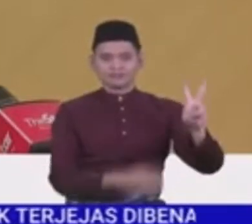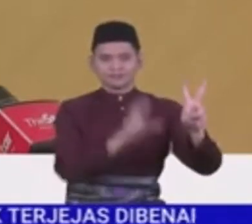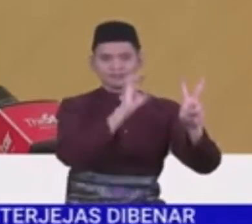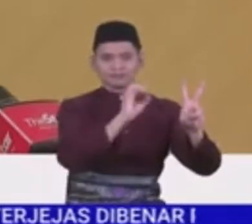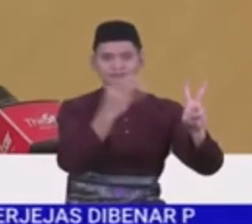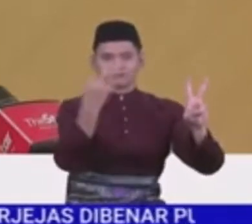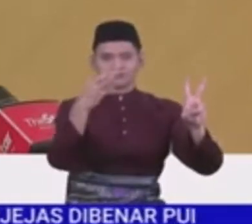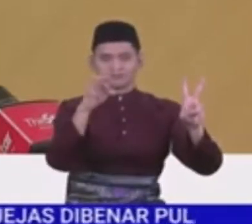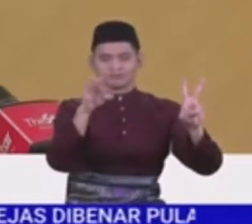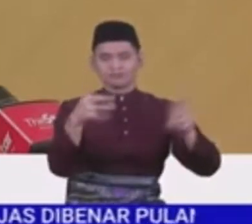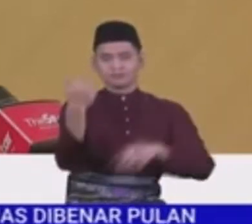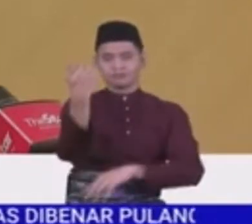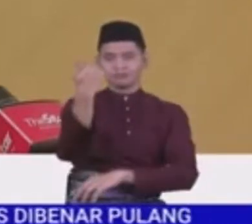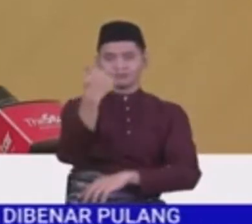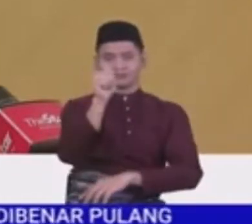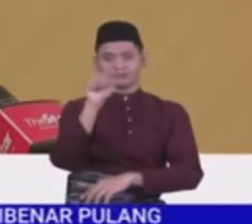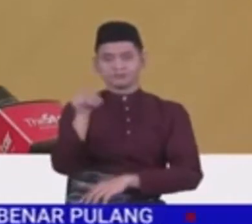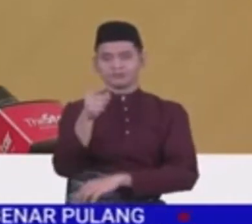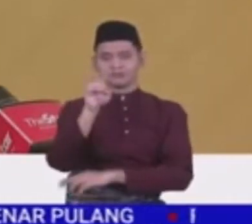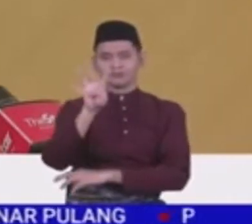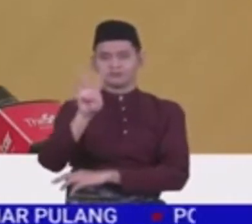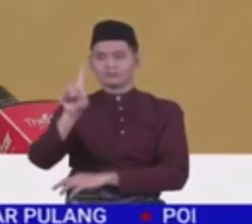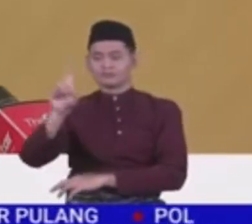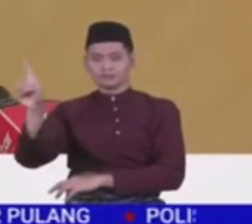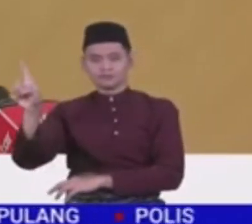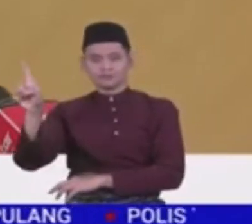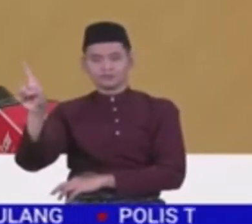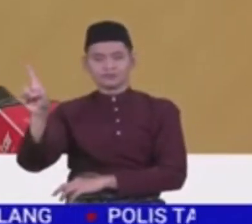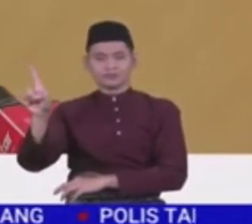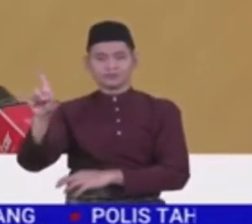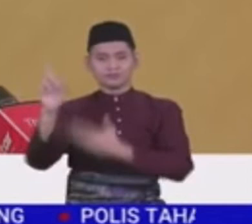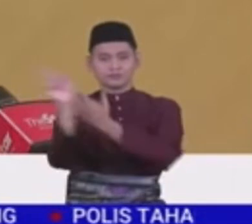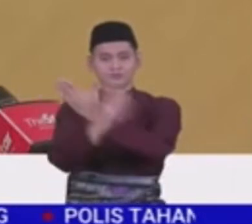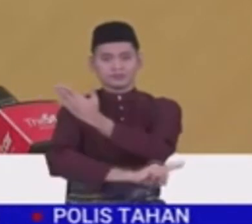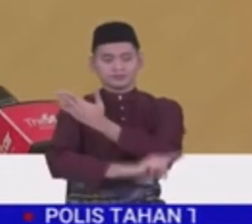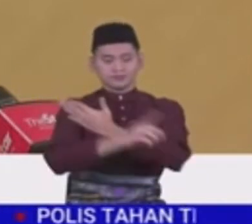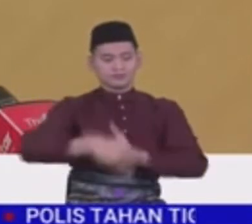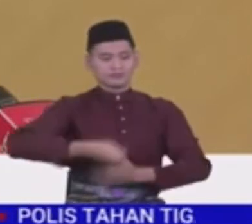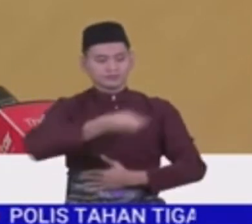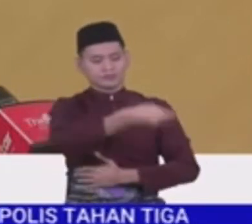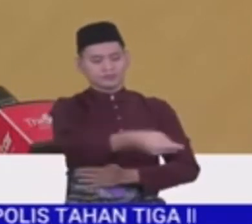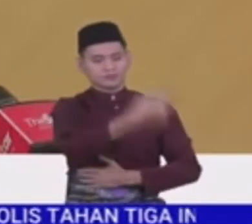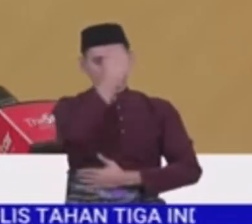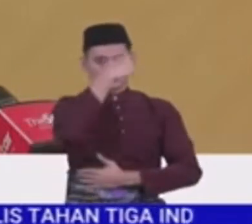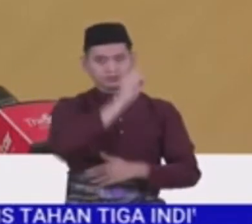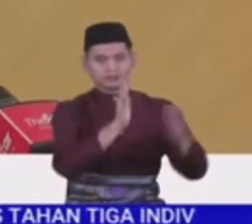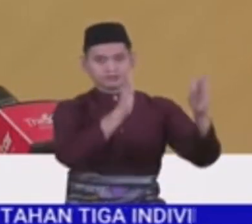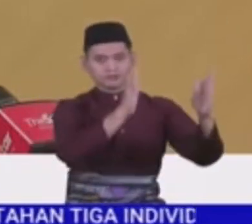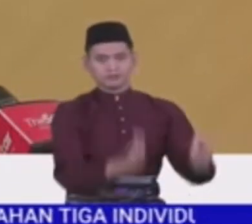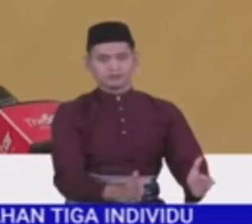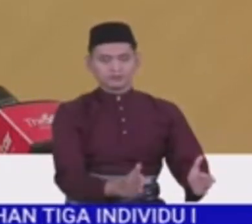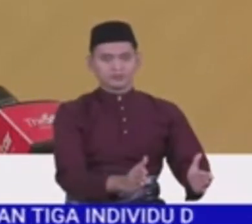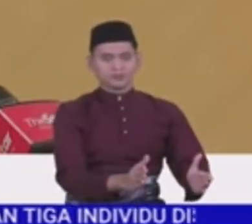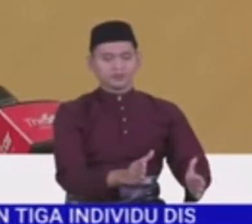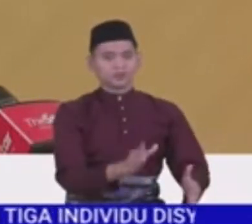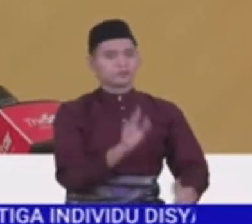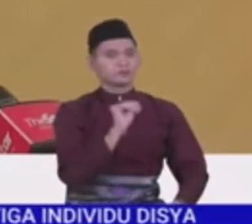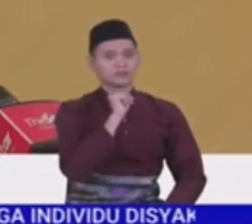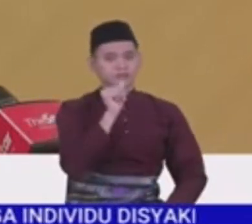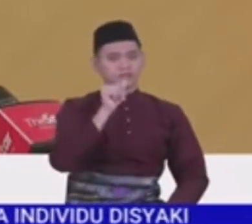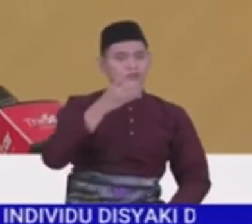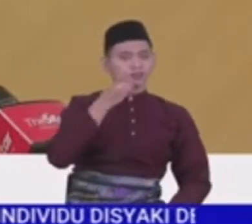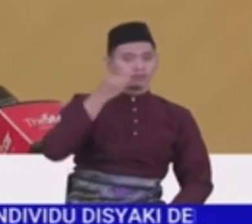belas 10.421 compaund dikeluarkan kepada orang belum dewasa di bawah peraturan